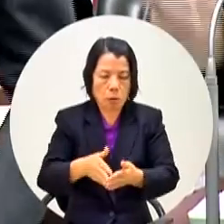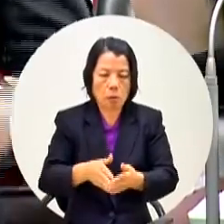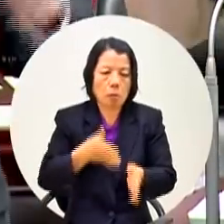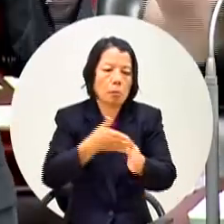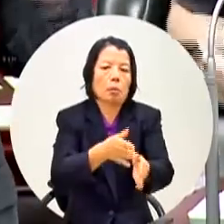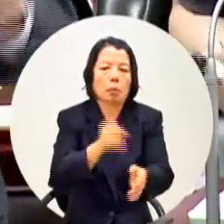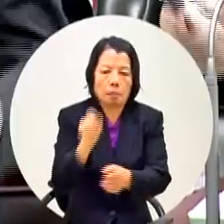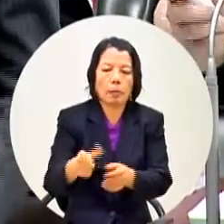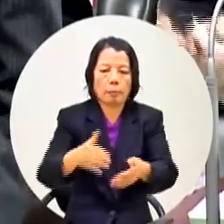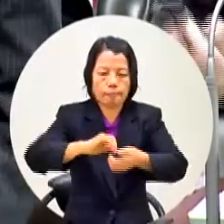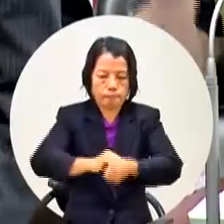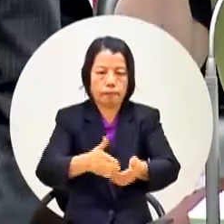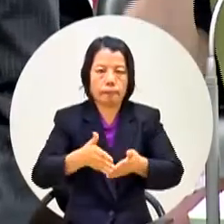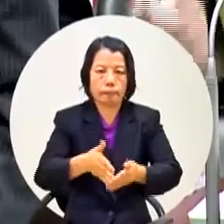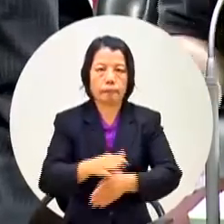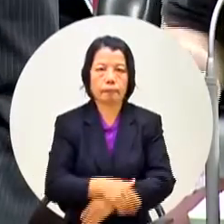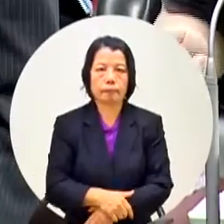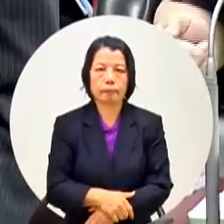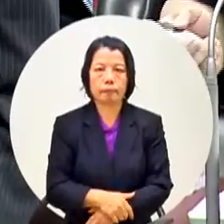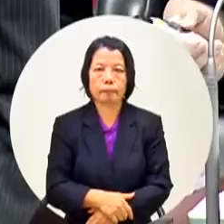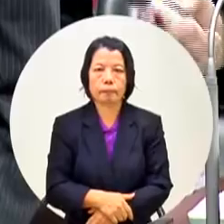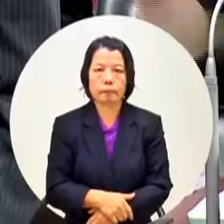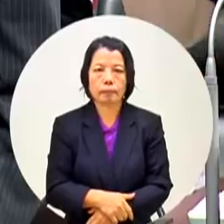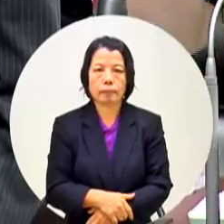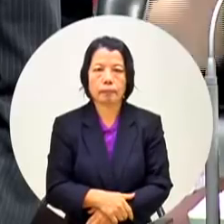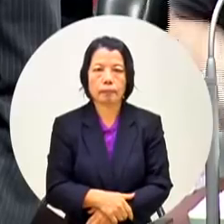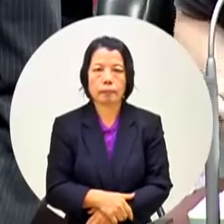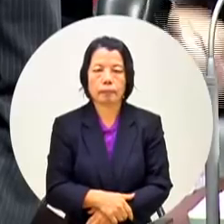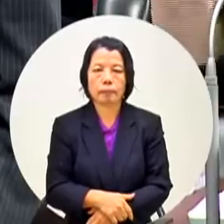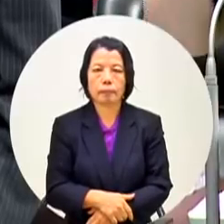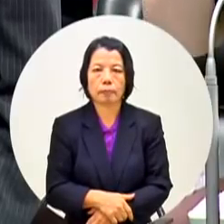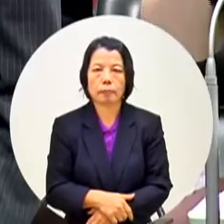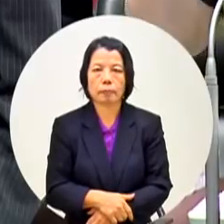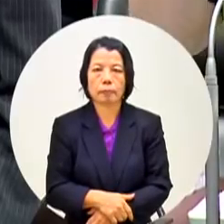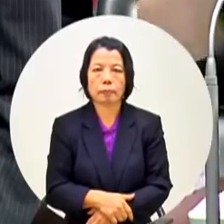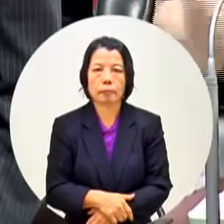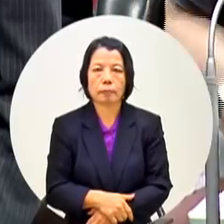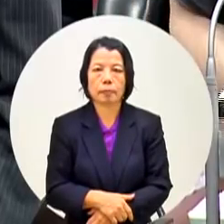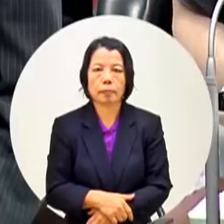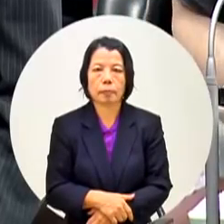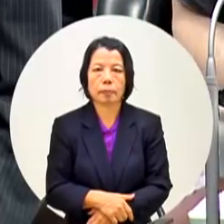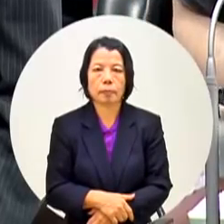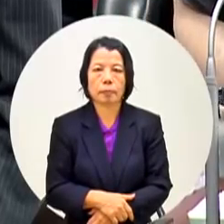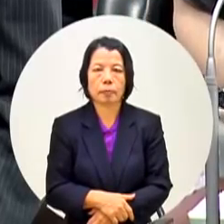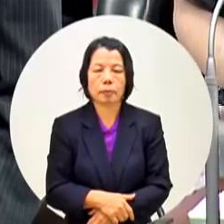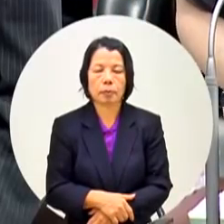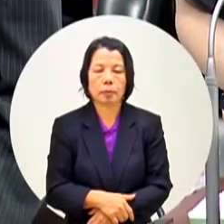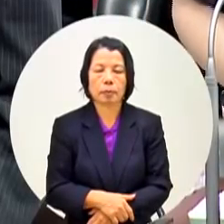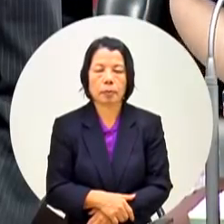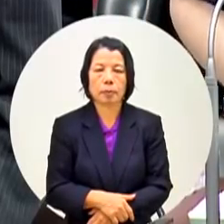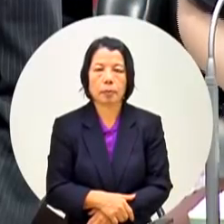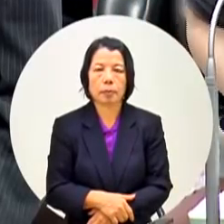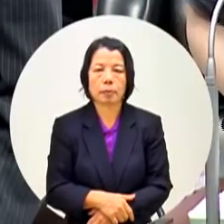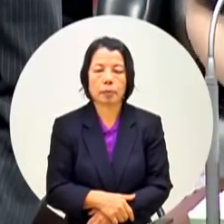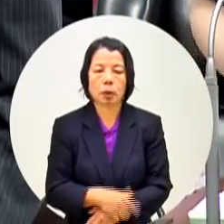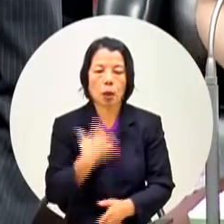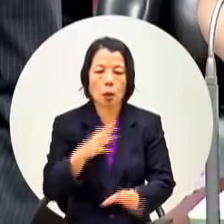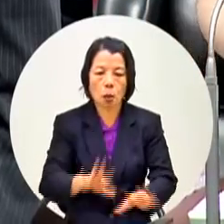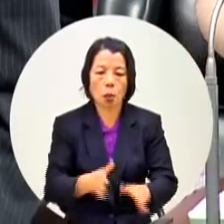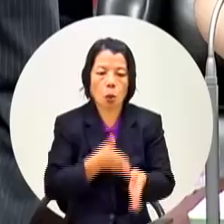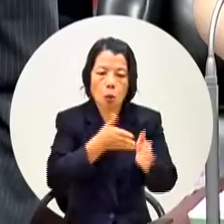错。 好， 讲我要形成这个路。 Okay, 好，好，那下个问题，购买列车的经费有没有问题？需不需要举